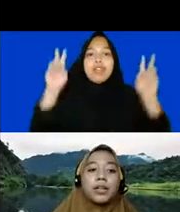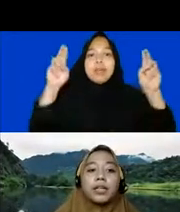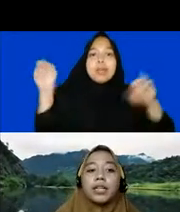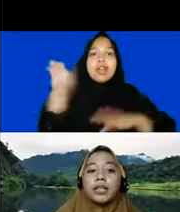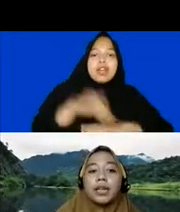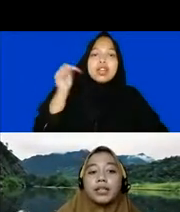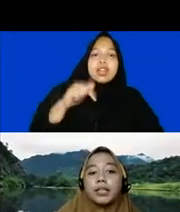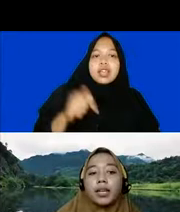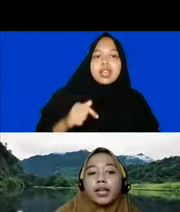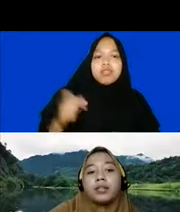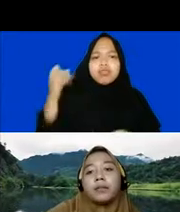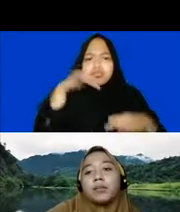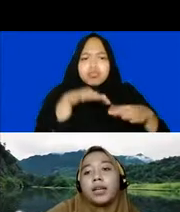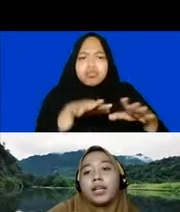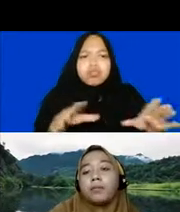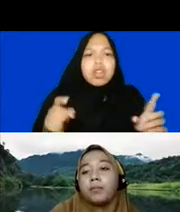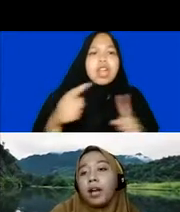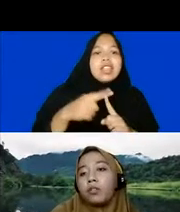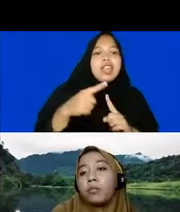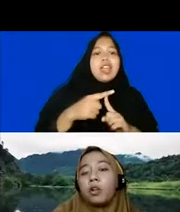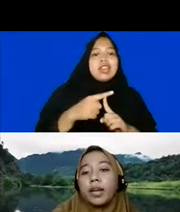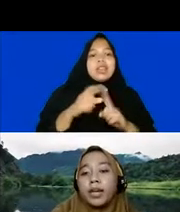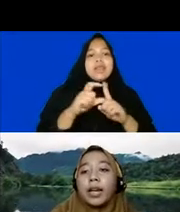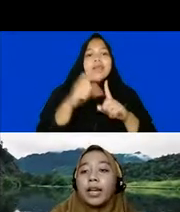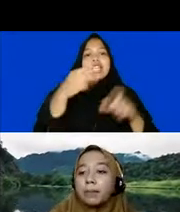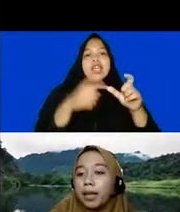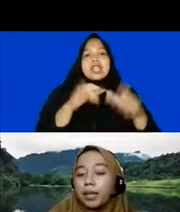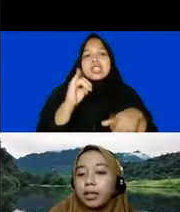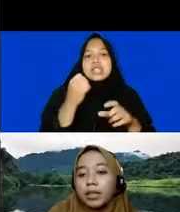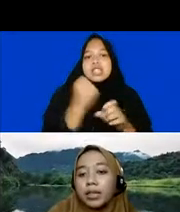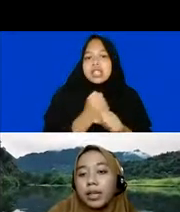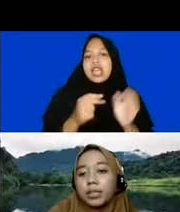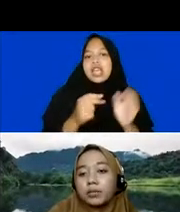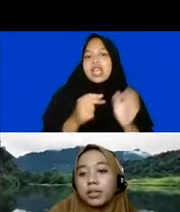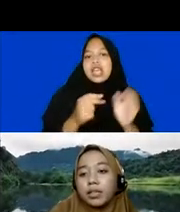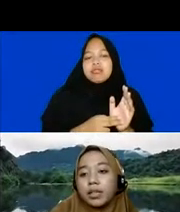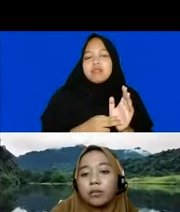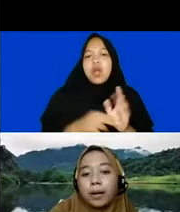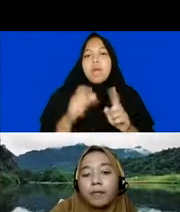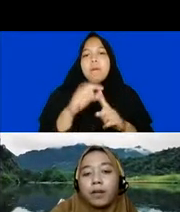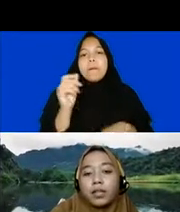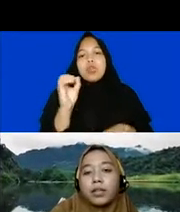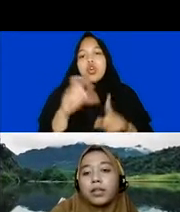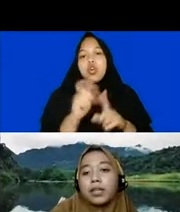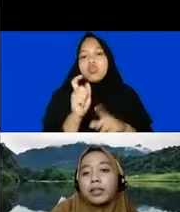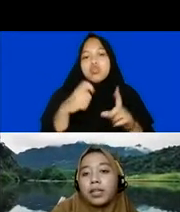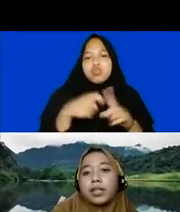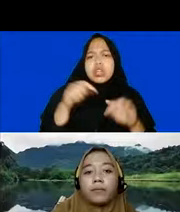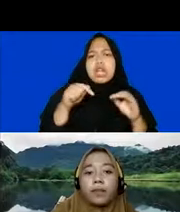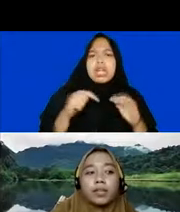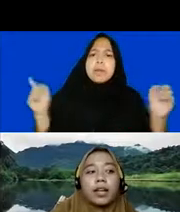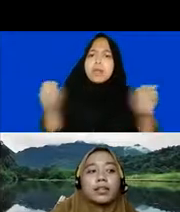yaitu Exploring Technique and Design in Leather Project, ini merupakan kumpul online yang kelima dari jurusan Seni Rupa, Fakultas Bahasa dan